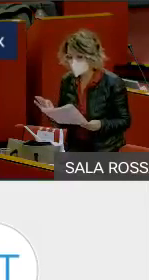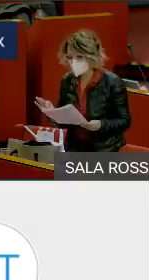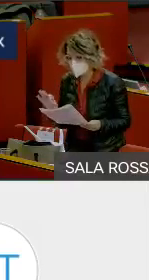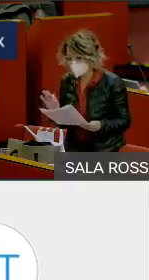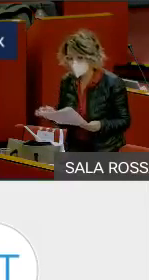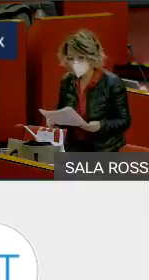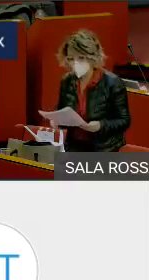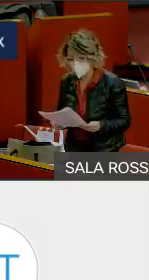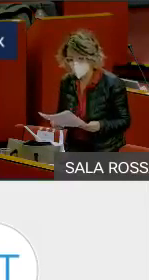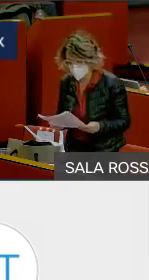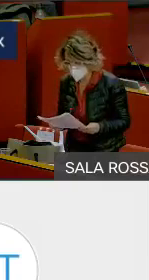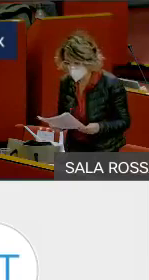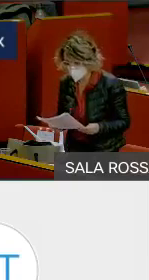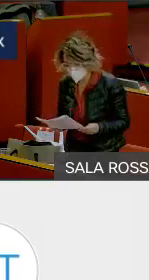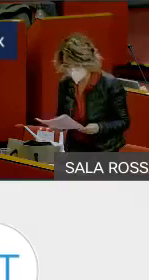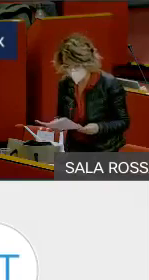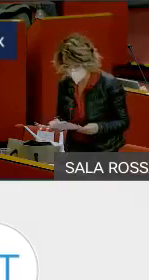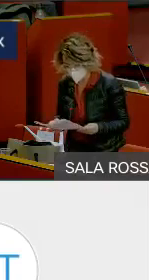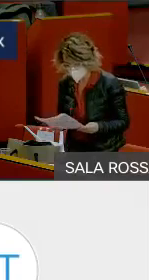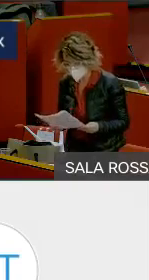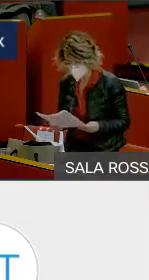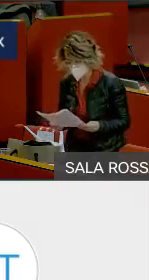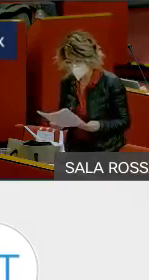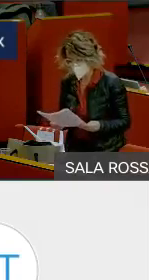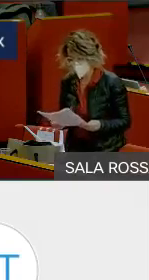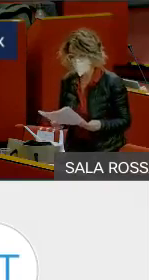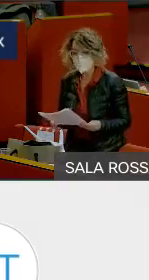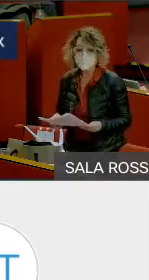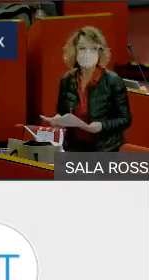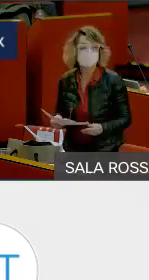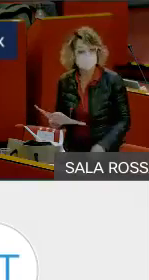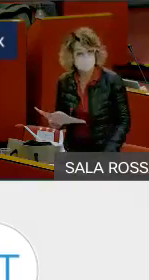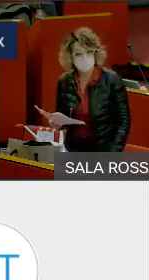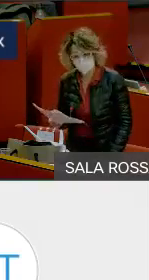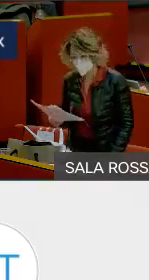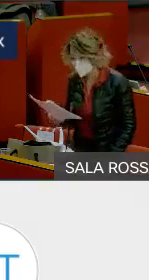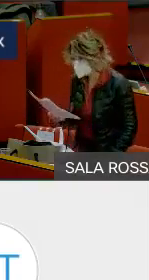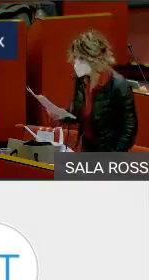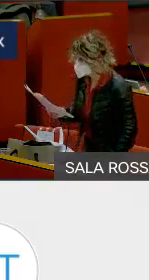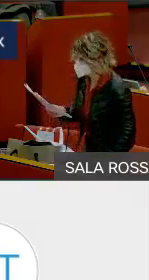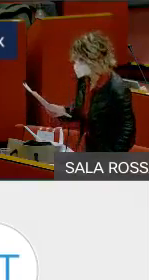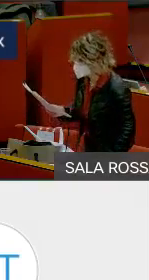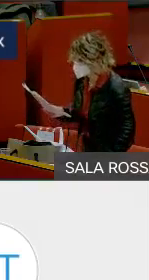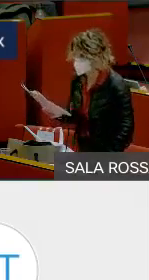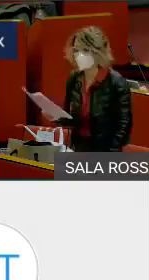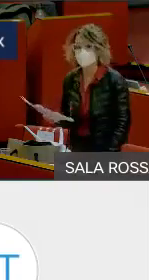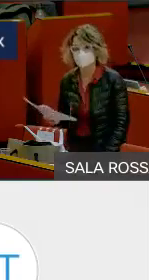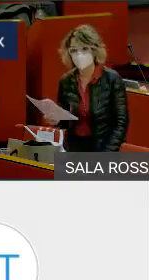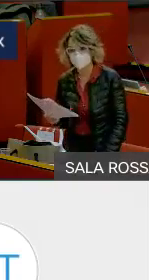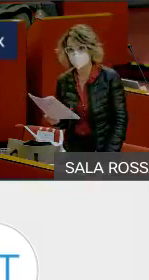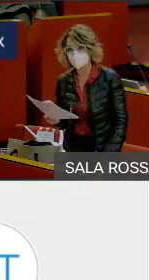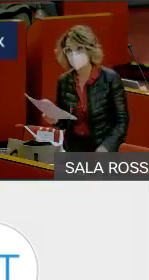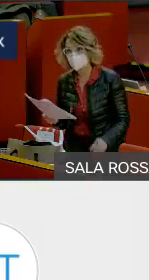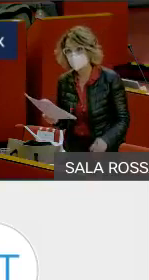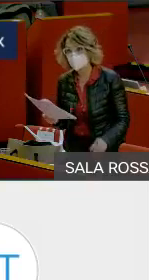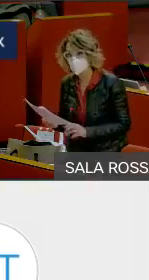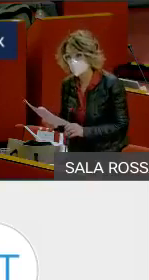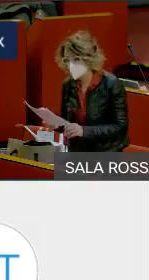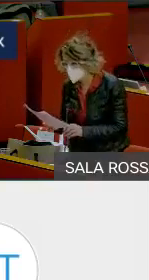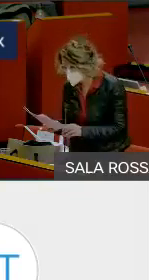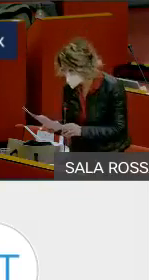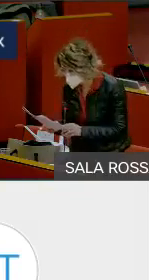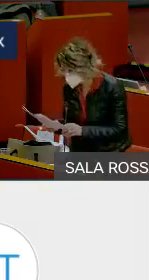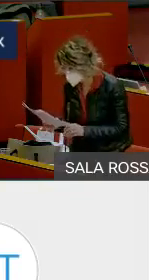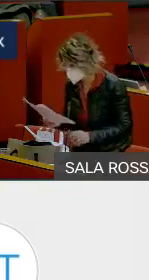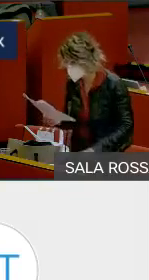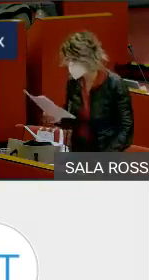settimo programma di azione ambientale attenzione perché con la sottoscrizione della gente tutti i paesi